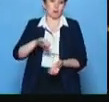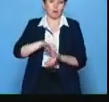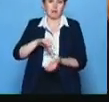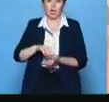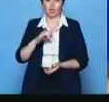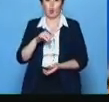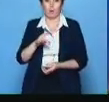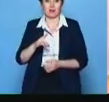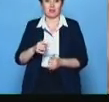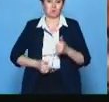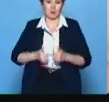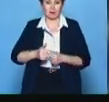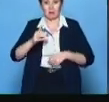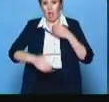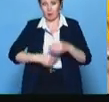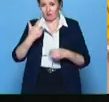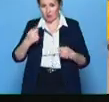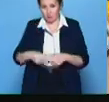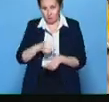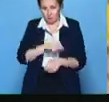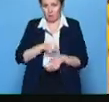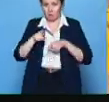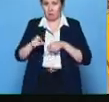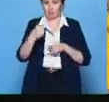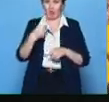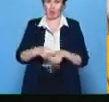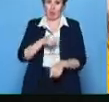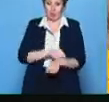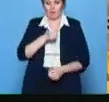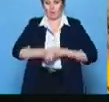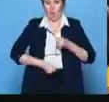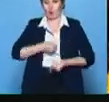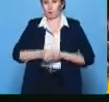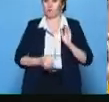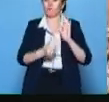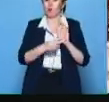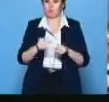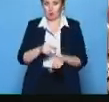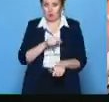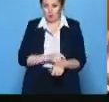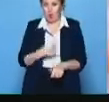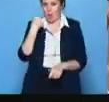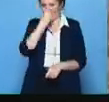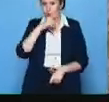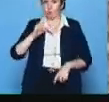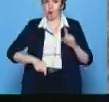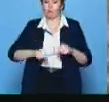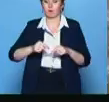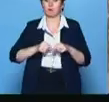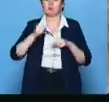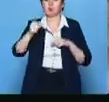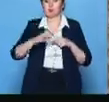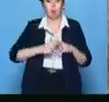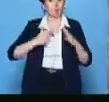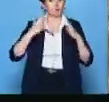Заплыв 300 метров, бег 2 километра, велосипед 8 километров. В личном первенстве дистанция была больше, чем в 2 раза.